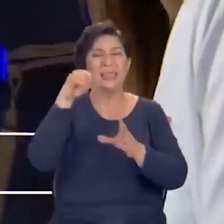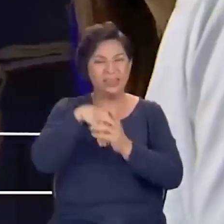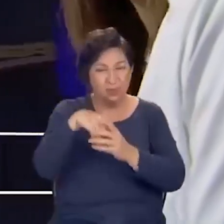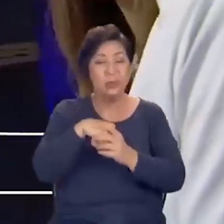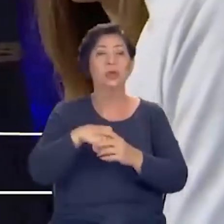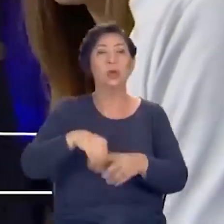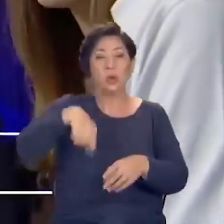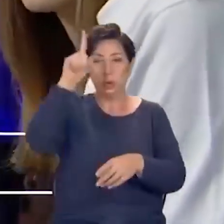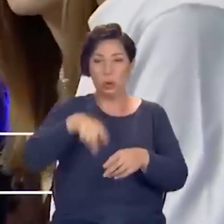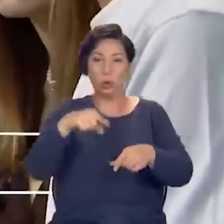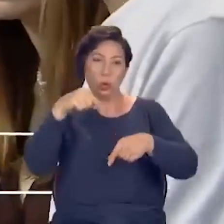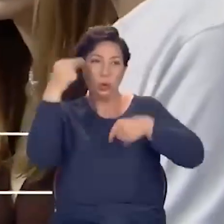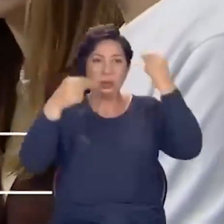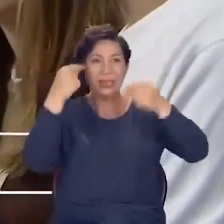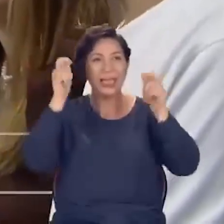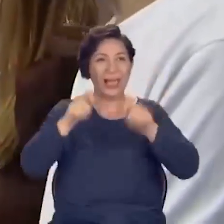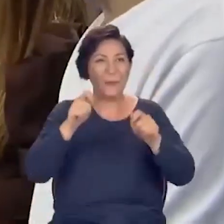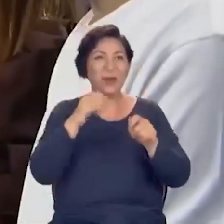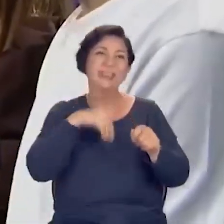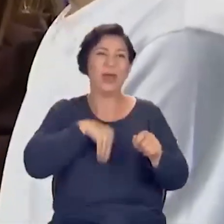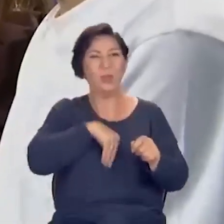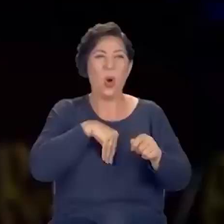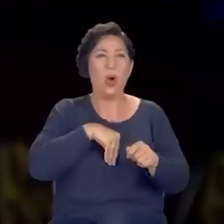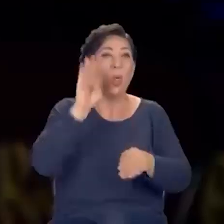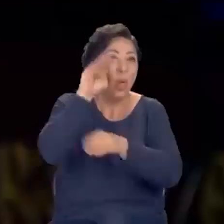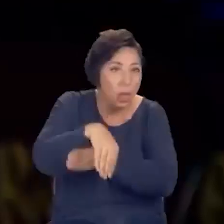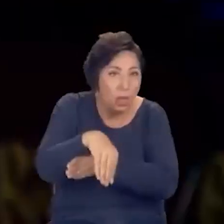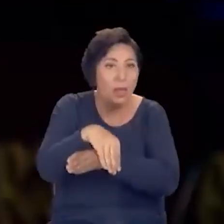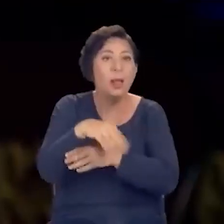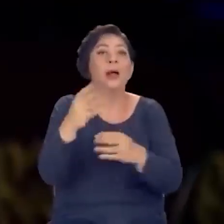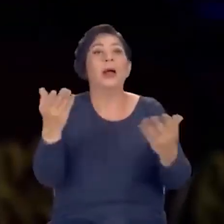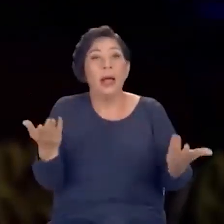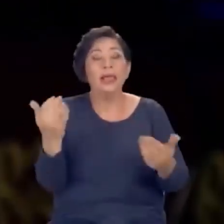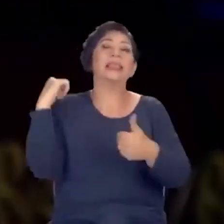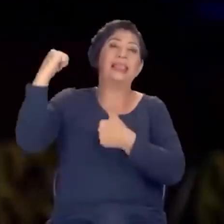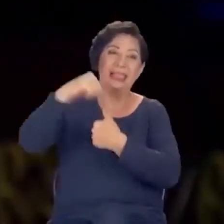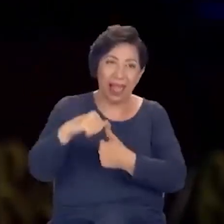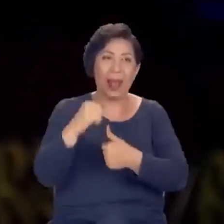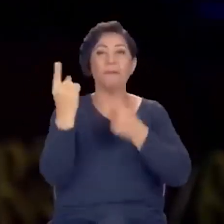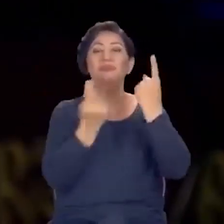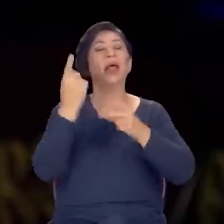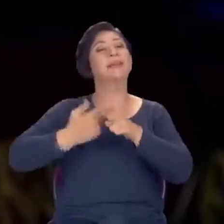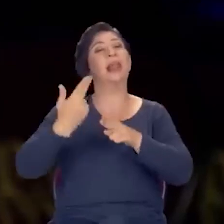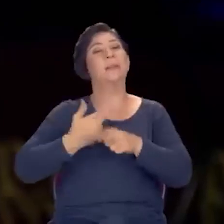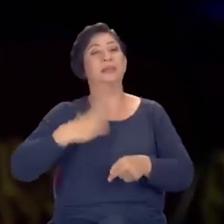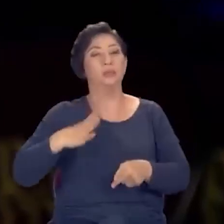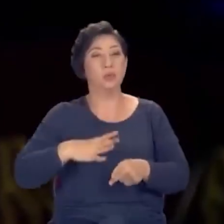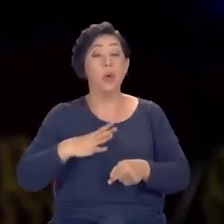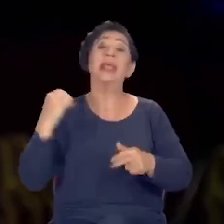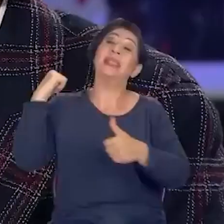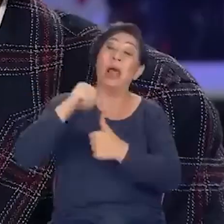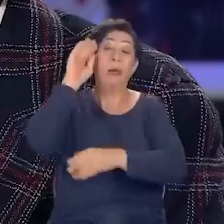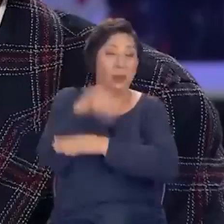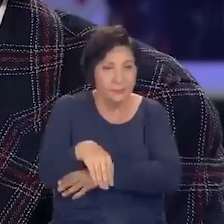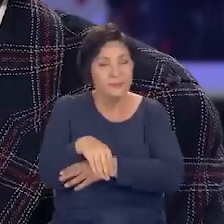günlük uygulamaya kalkıyor. Uygulamada başarısız olunca da işte tekrardan yeniden bir şeyler denemek istiyor. Yeniden